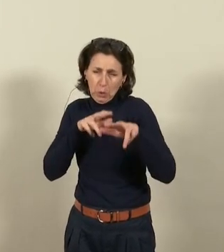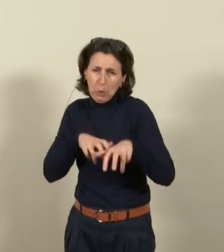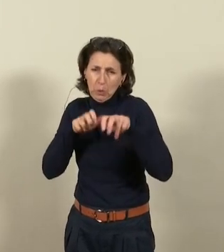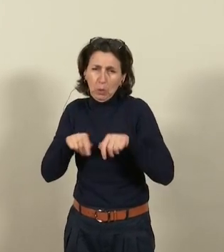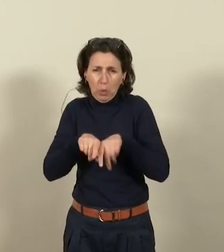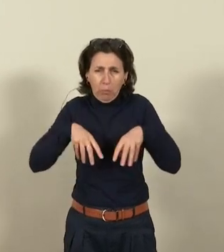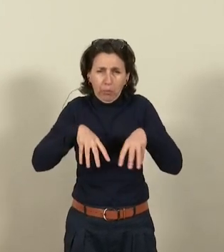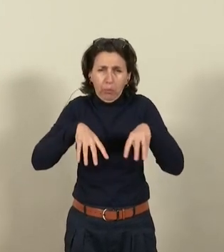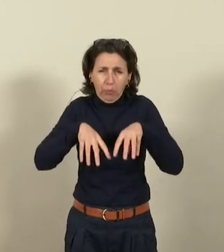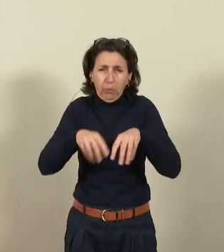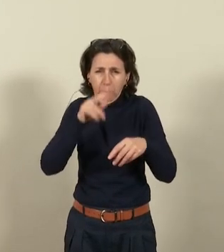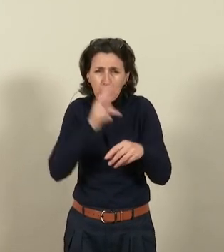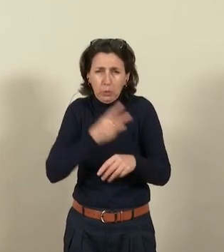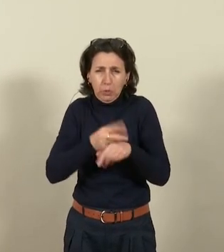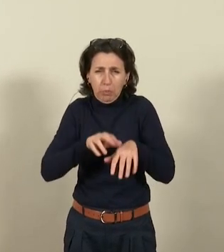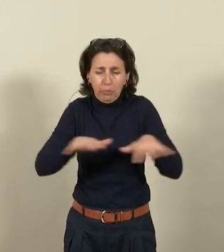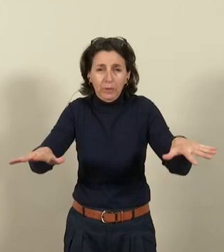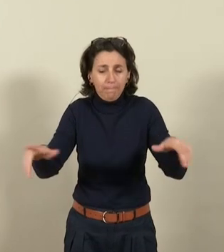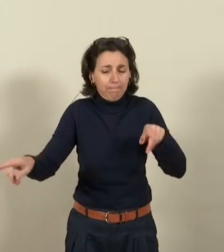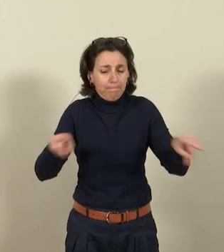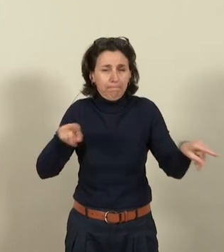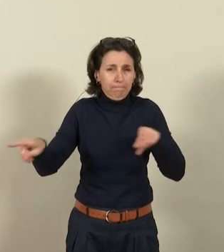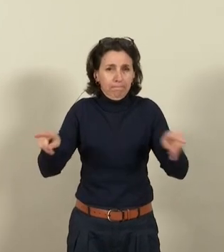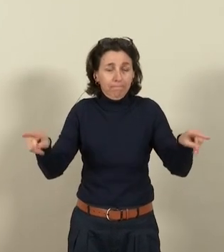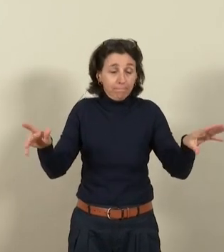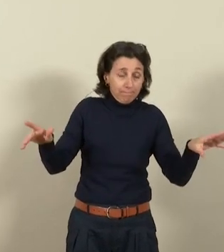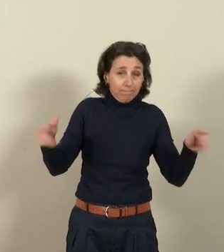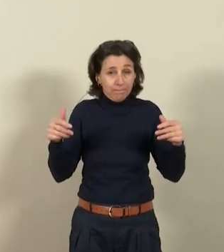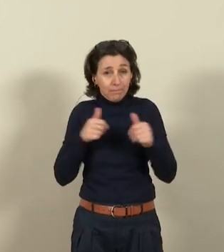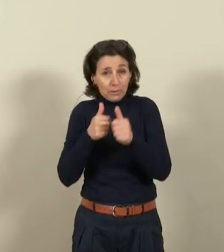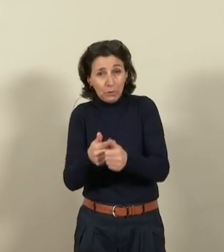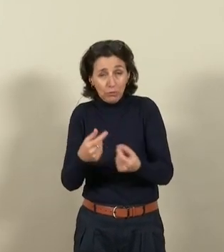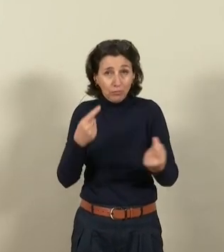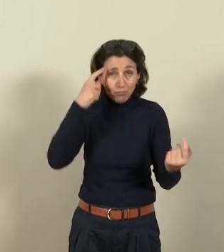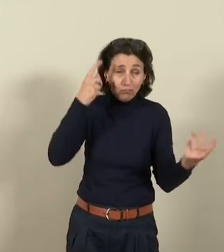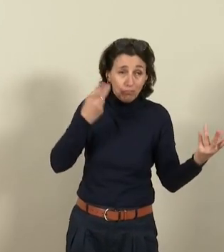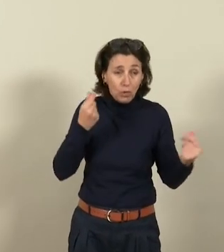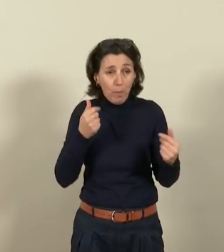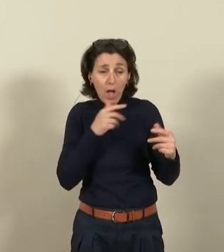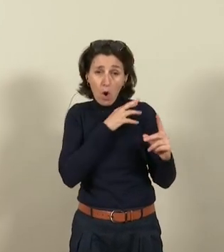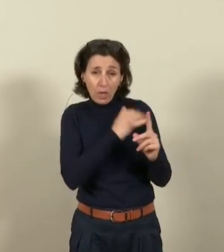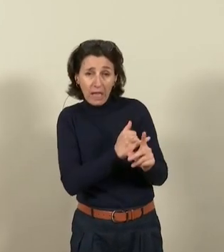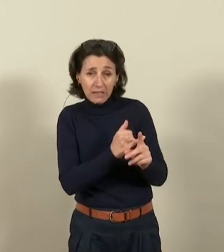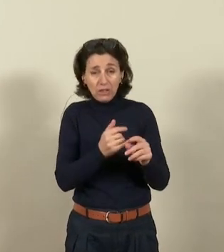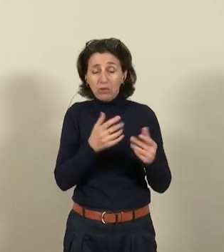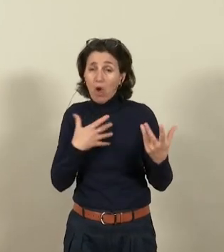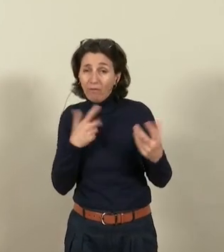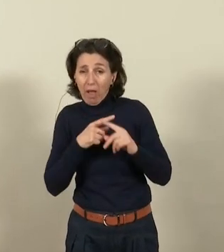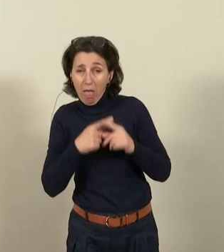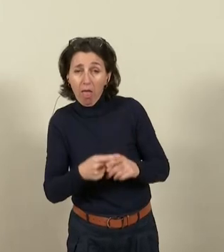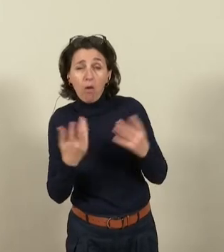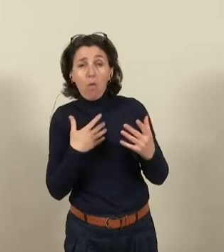surprenant de voir à quel point vous savez vous voilà selon la tendance et selon ce qui se passe dans le contexte vousadapter vos vos